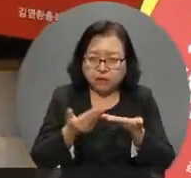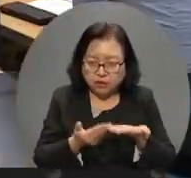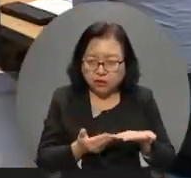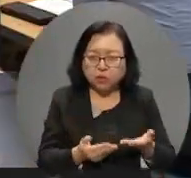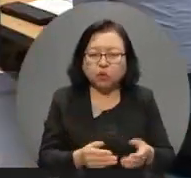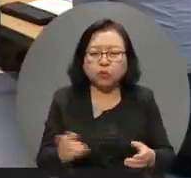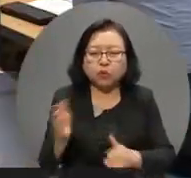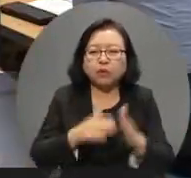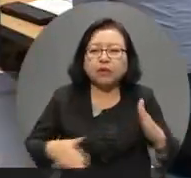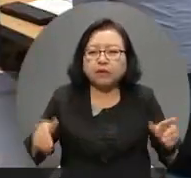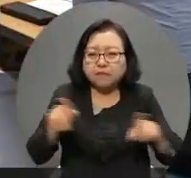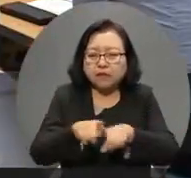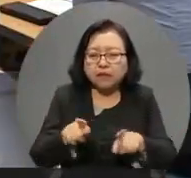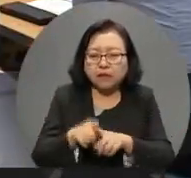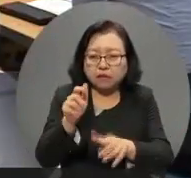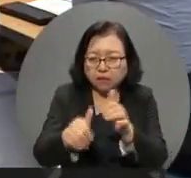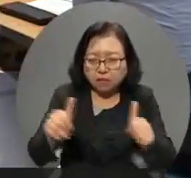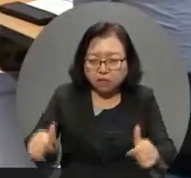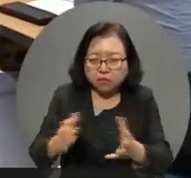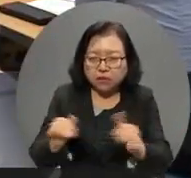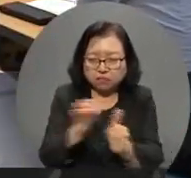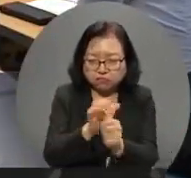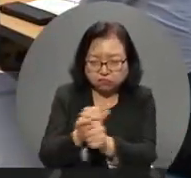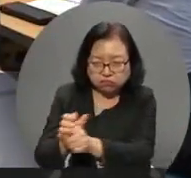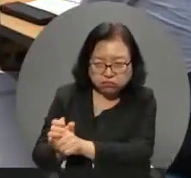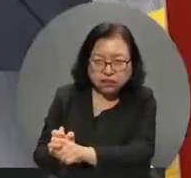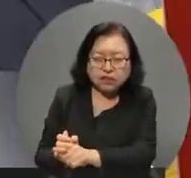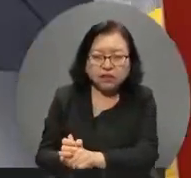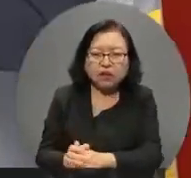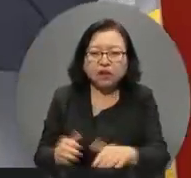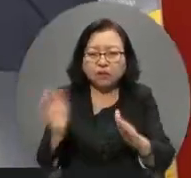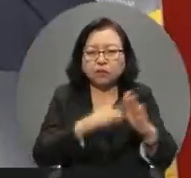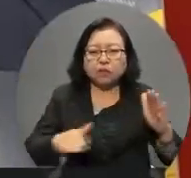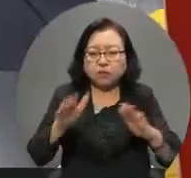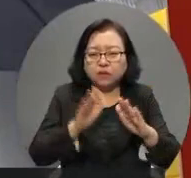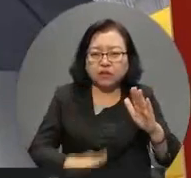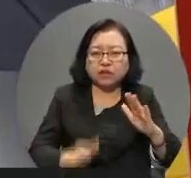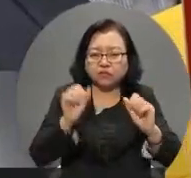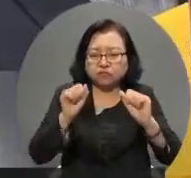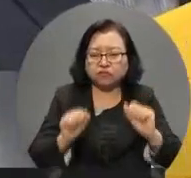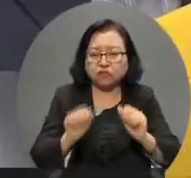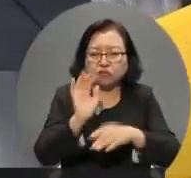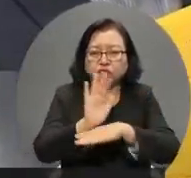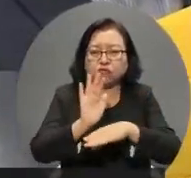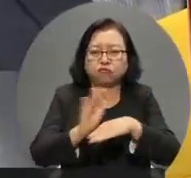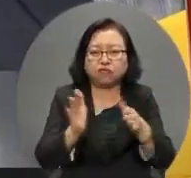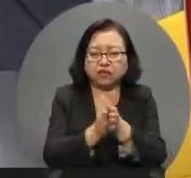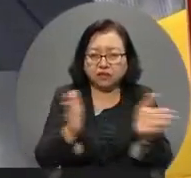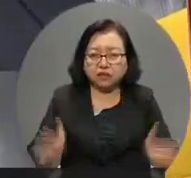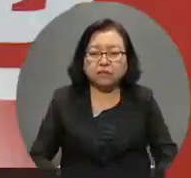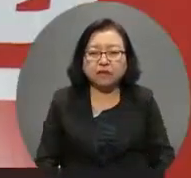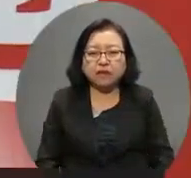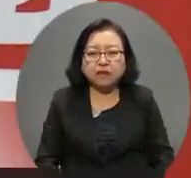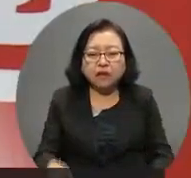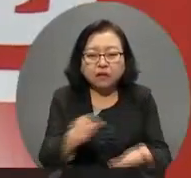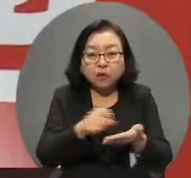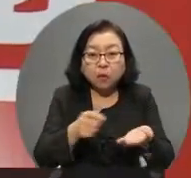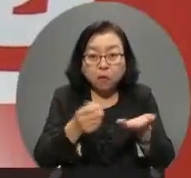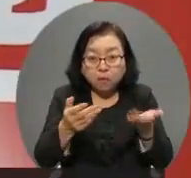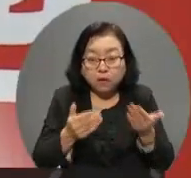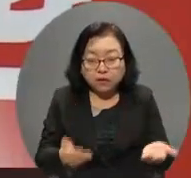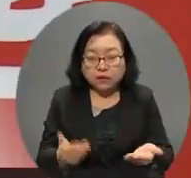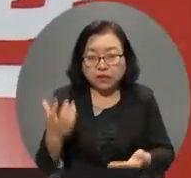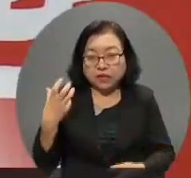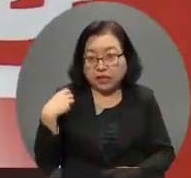임명해 지금까지 준비위원회였던 운동본부를 공식 발족했습니다. 서명을 받는 수임인은 애초 70명에서